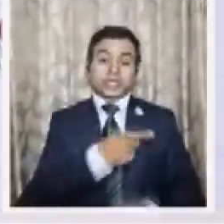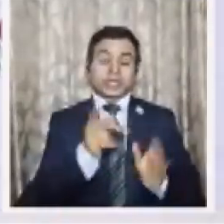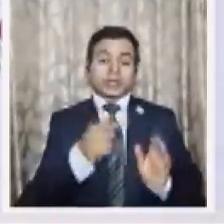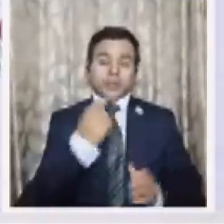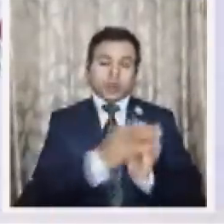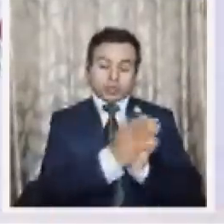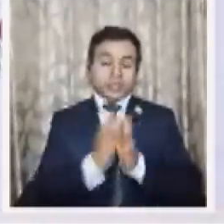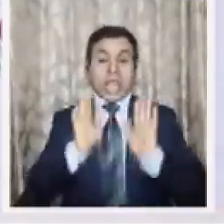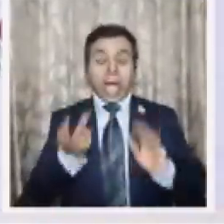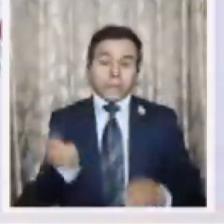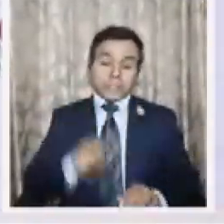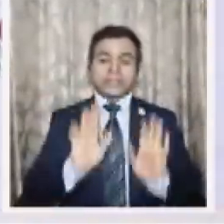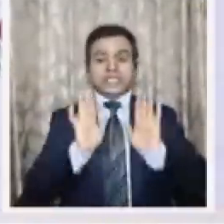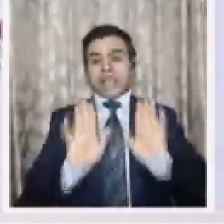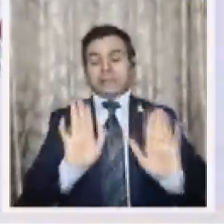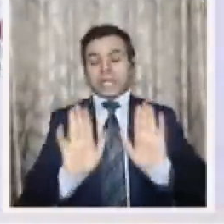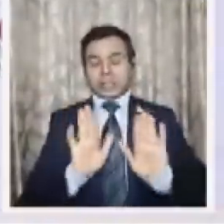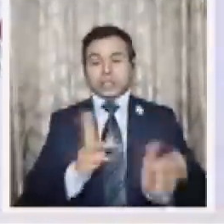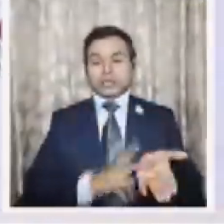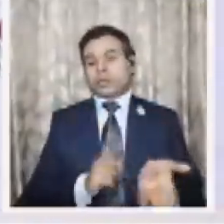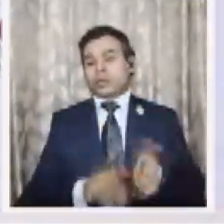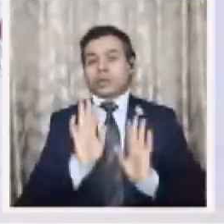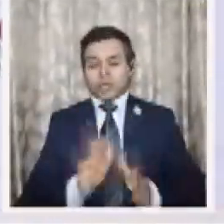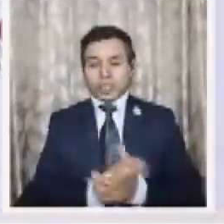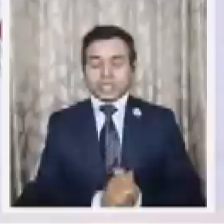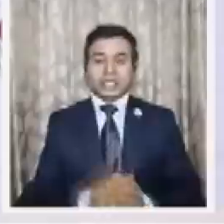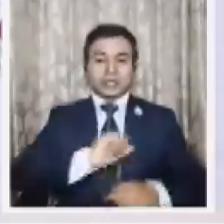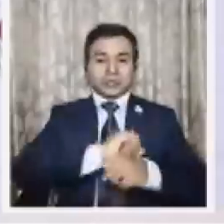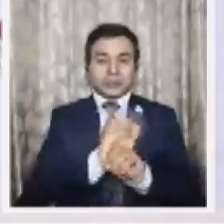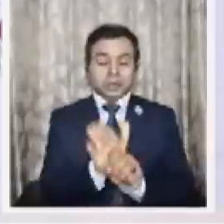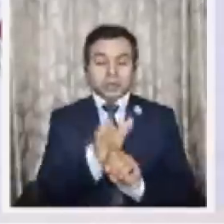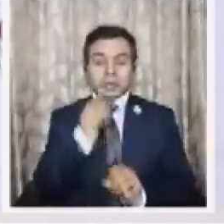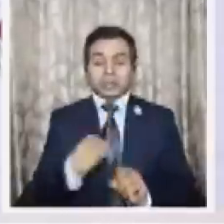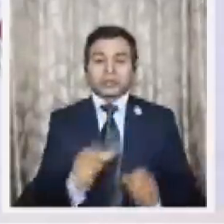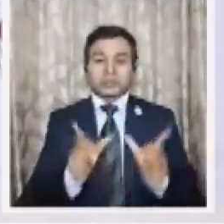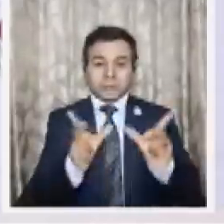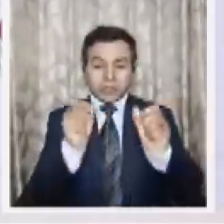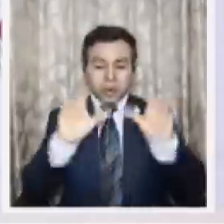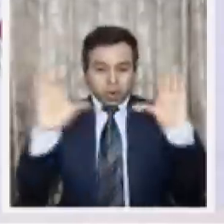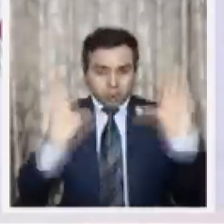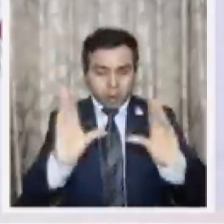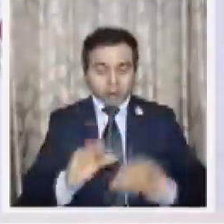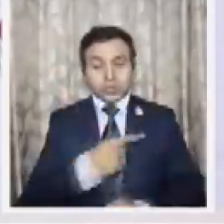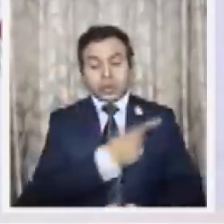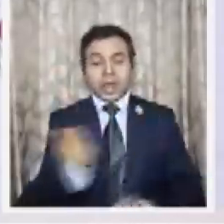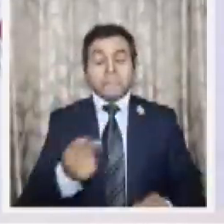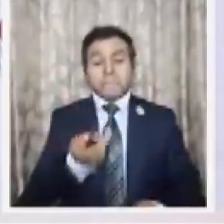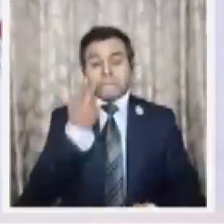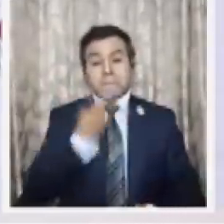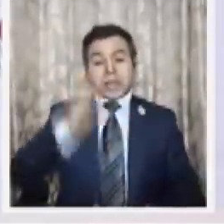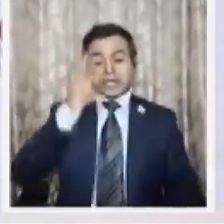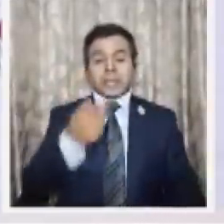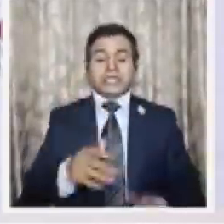এই করোনা ভাইরাসকে প্রতিরোধের জন্য যা যা ব্যবস্থা এগুলো যেন আমরা খুবই ভালোভাবে পালন করি।